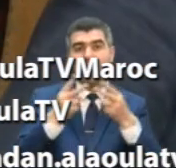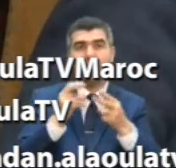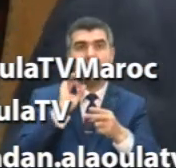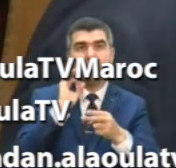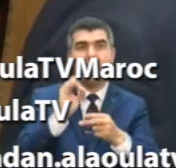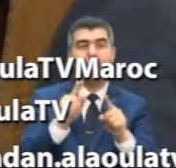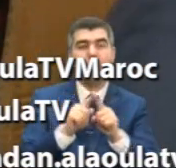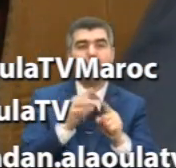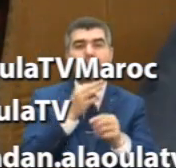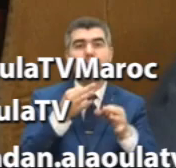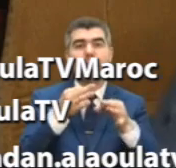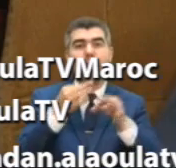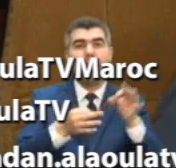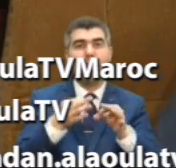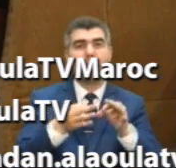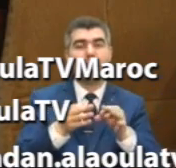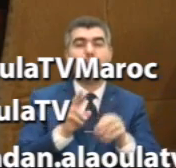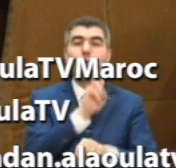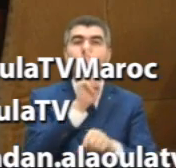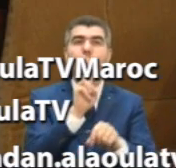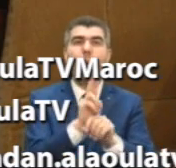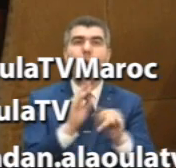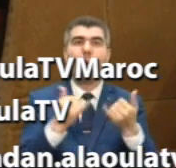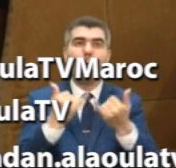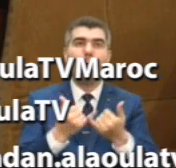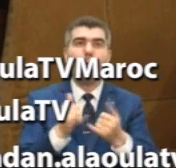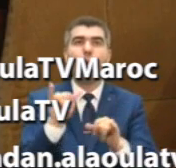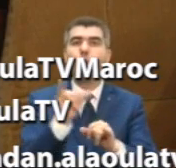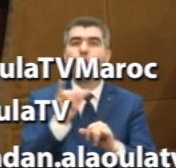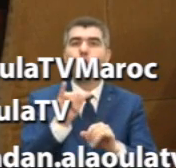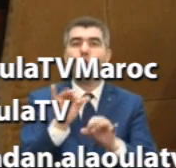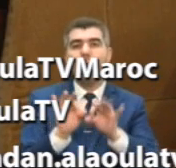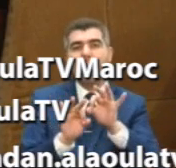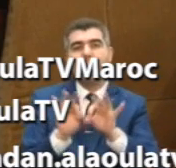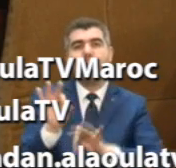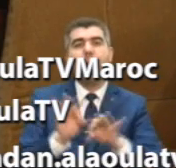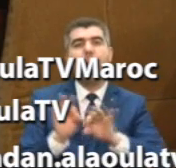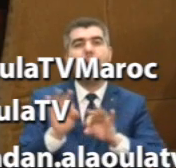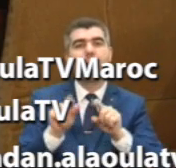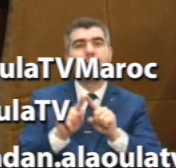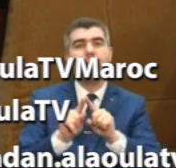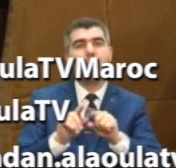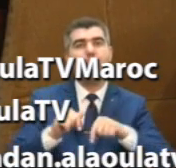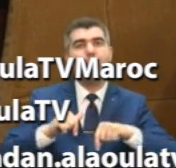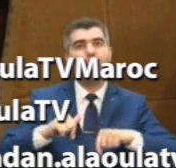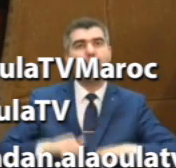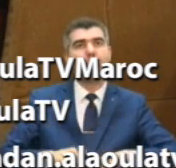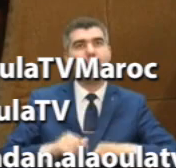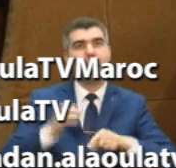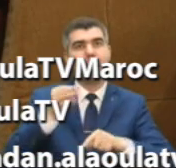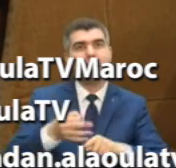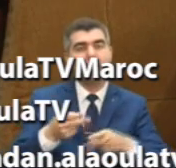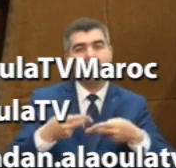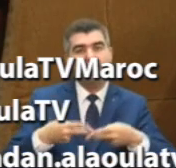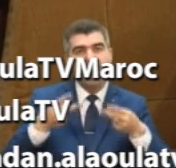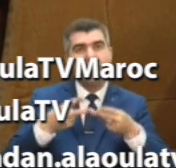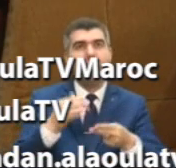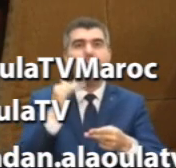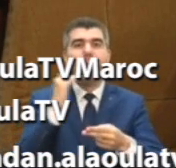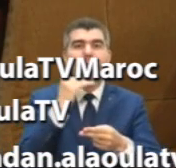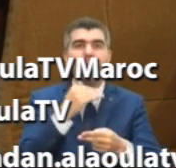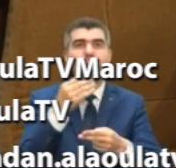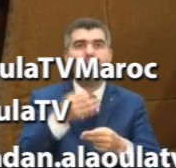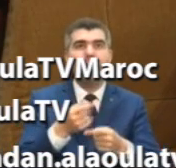الحكم. لذلك نسألكم سيد الوزير، ما هي الإجراءات التي تتخذها وزارتكم من أجل أولا التسريع في